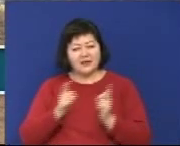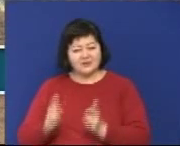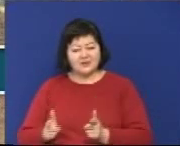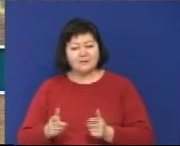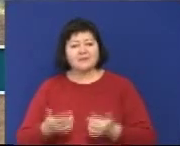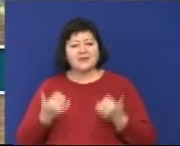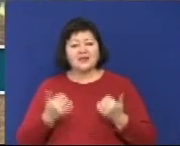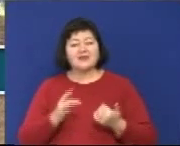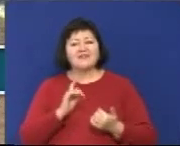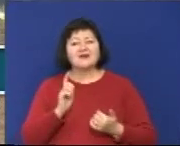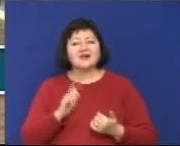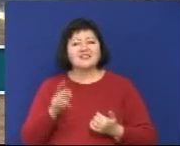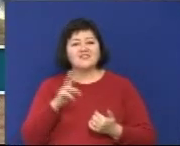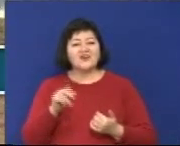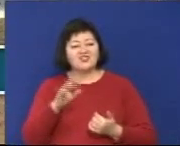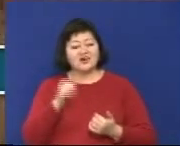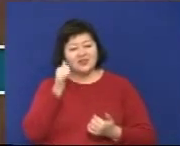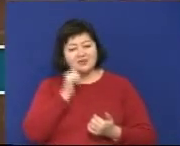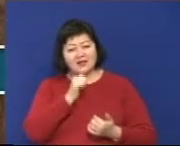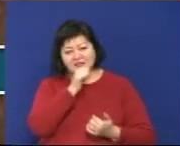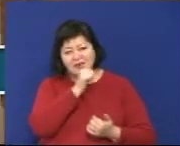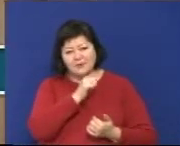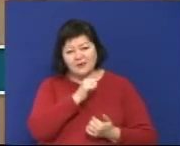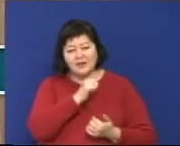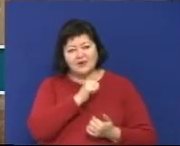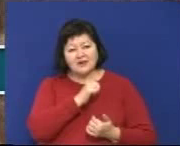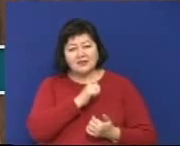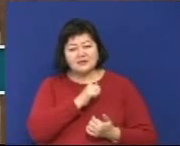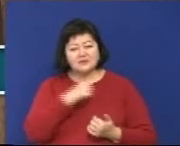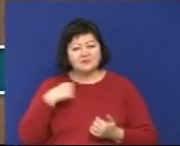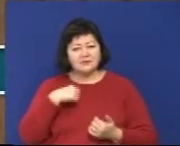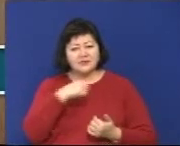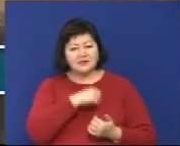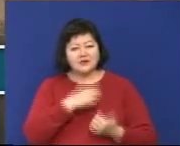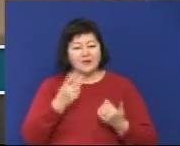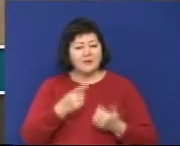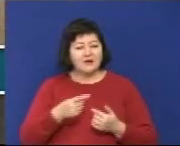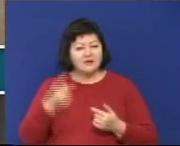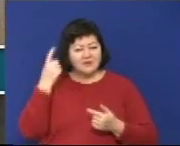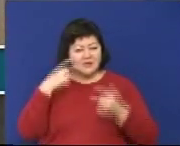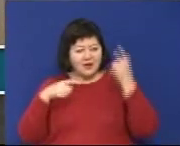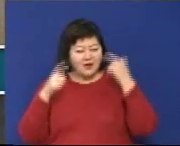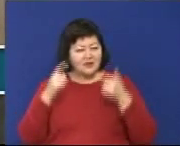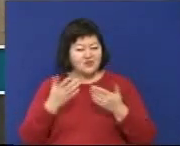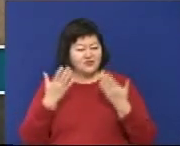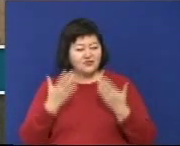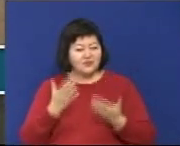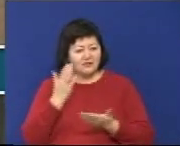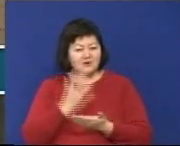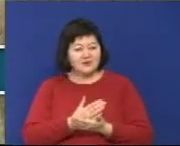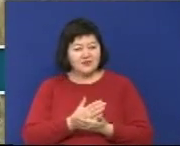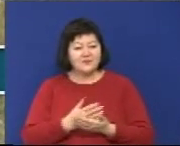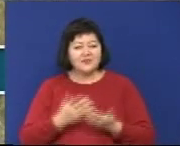– это одна из самых таинственных профессий, и с годами она не теряет своей загадочности. С каждым разом методы и способы